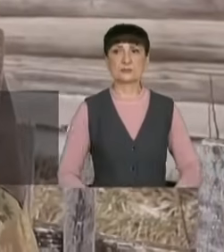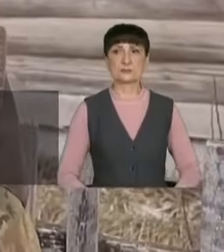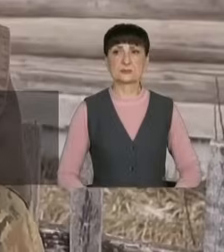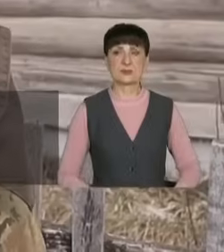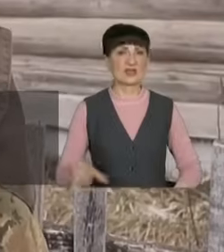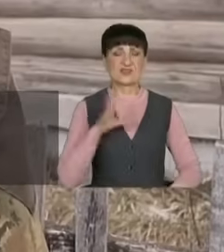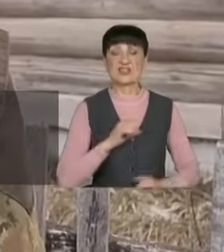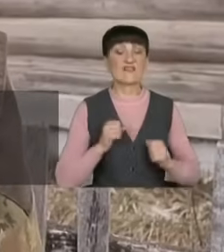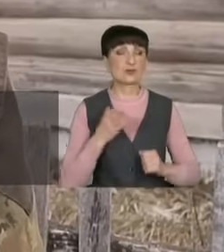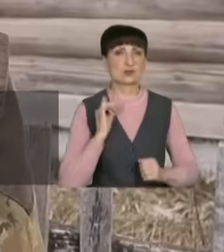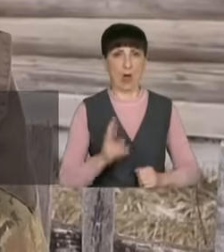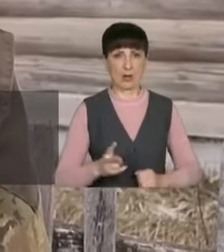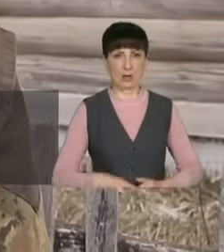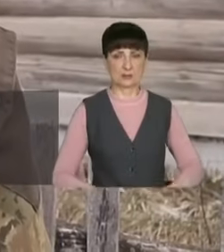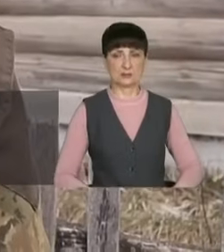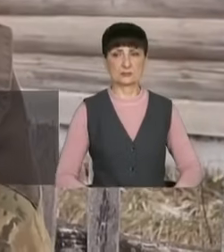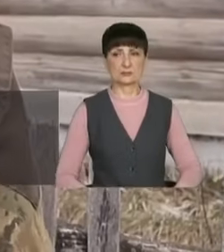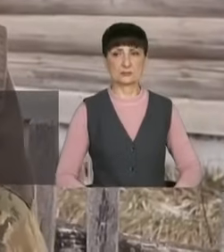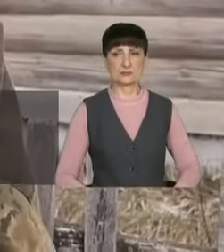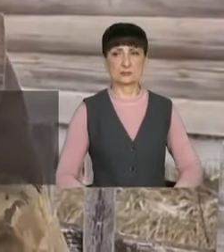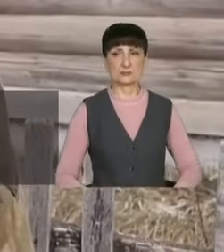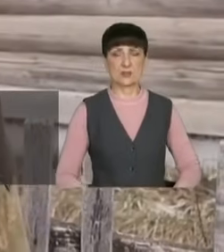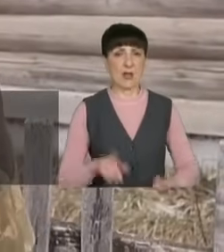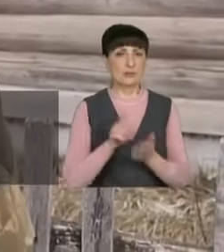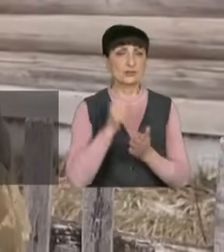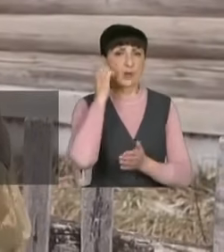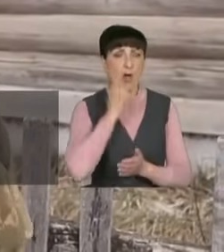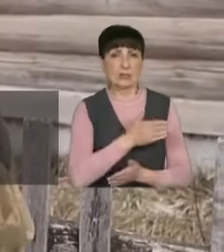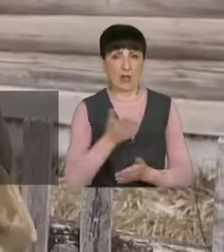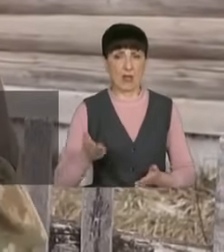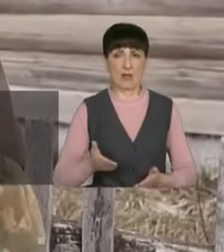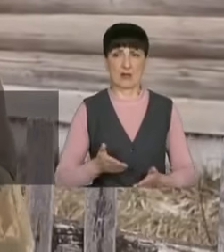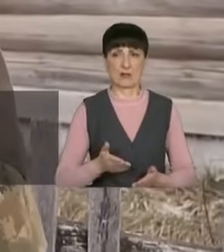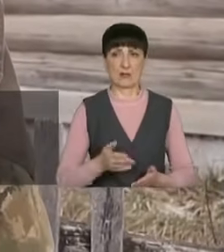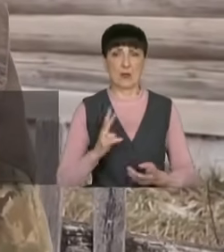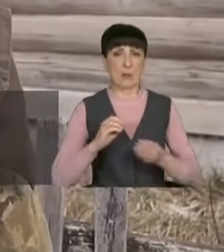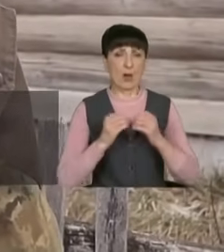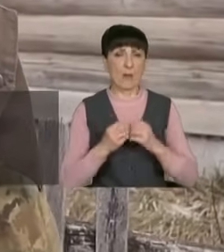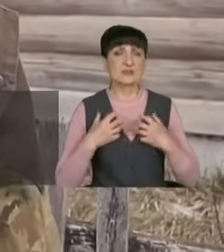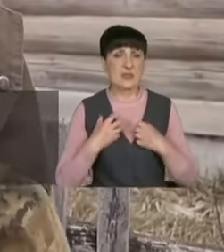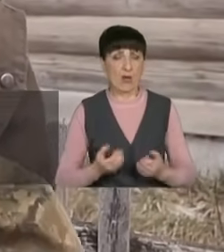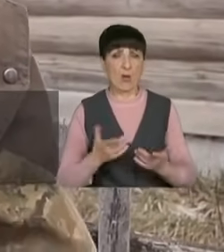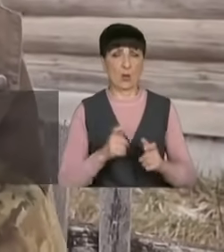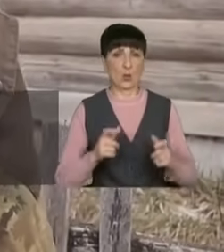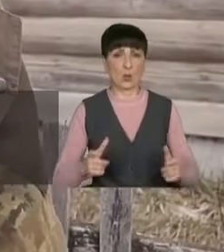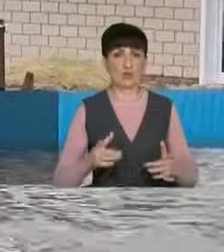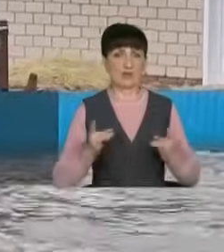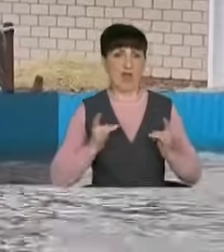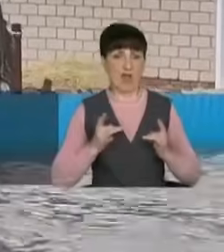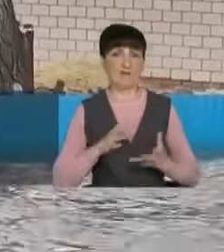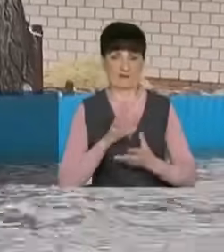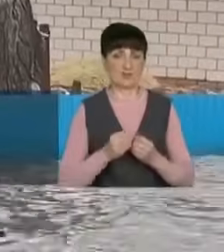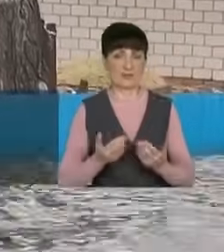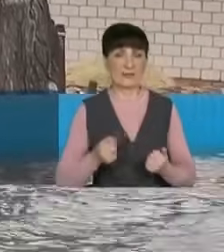Все в шоке, да, в шоке, конечно. Особенно пенсионеры, это у кого-то там проблема со здоровьем. На нервной почве это все.